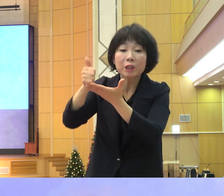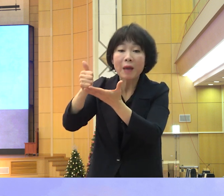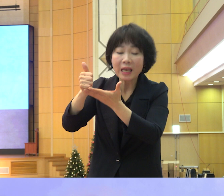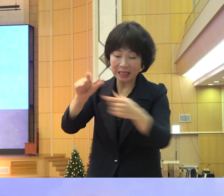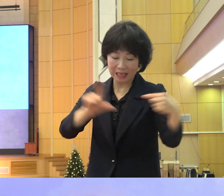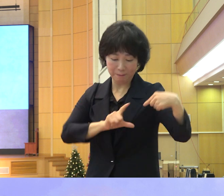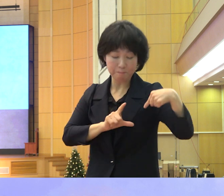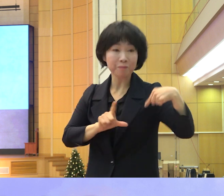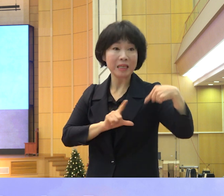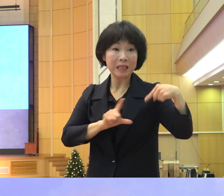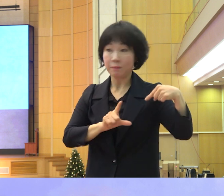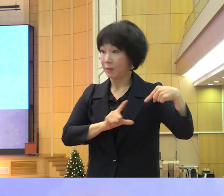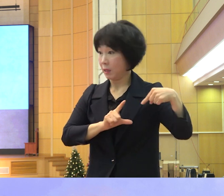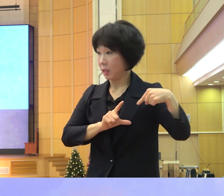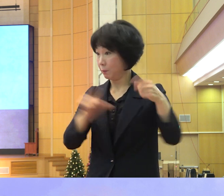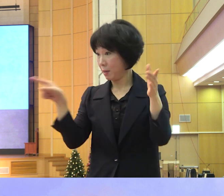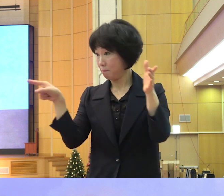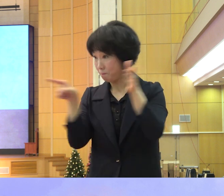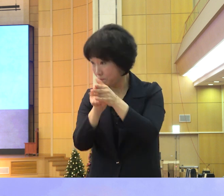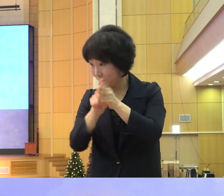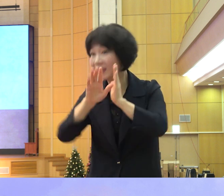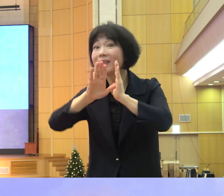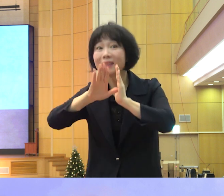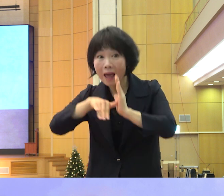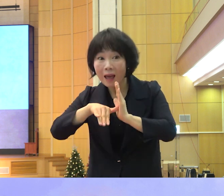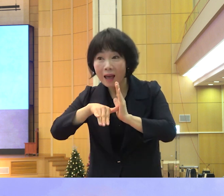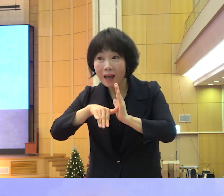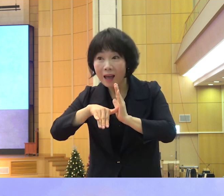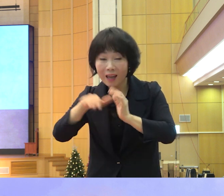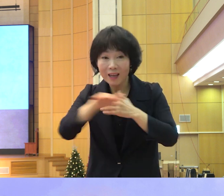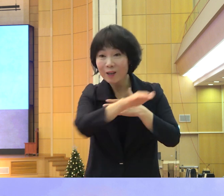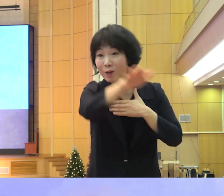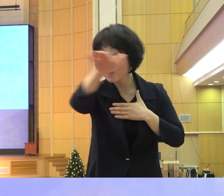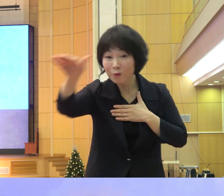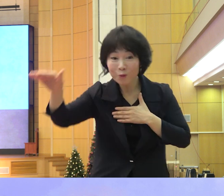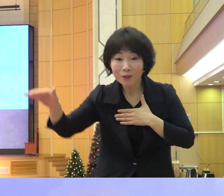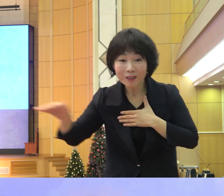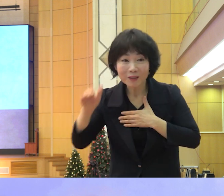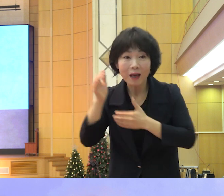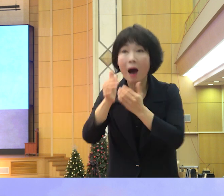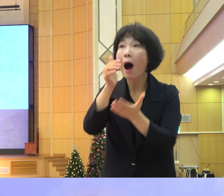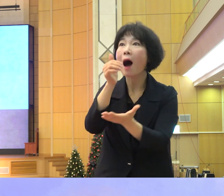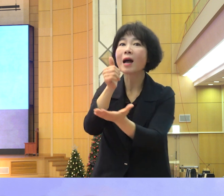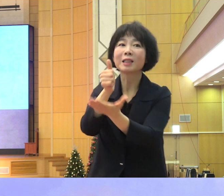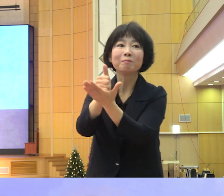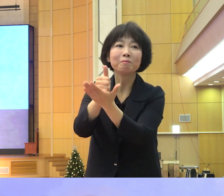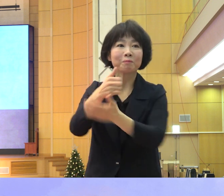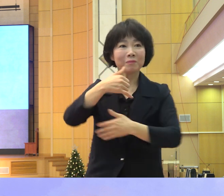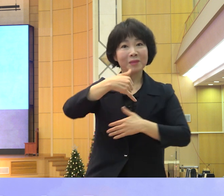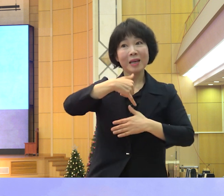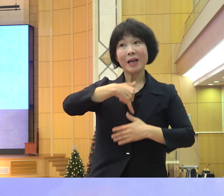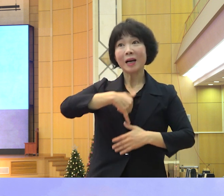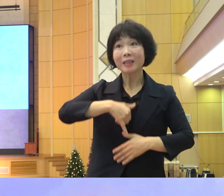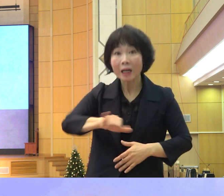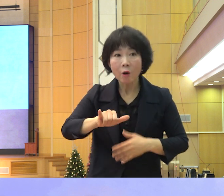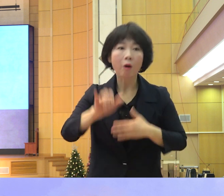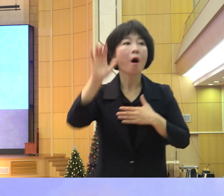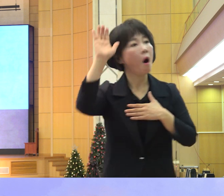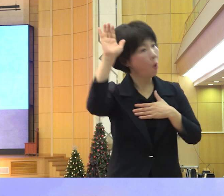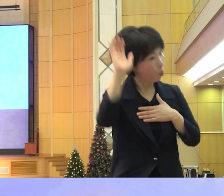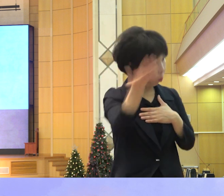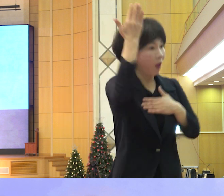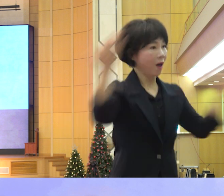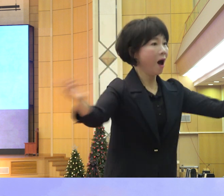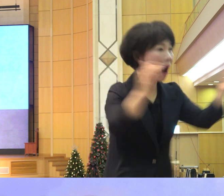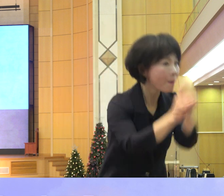예수님의 이름을 믿을 때 우리는 하나님의 자녀가